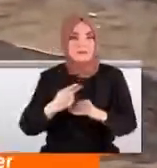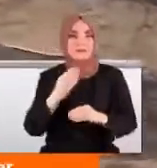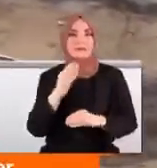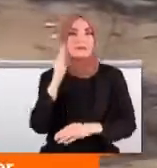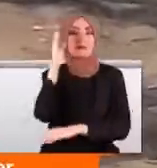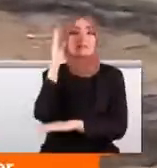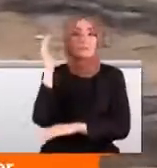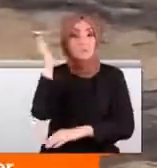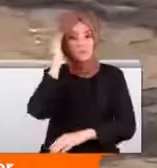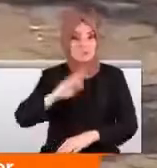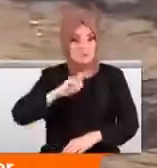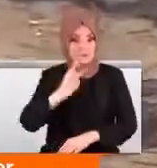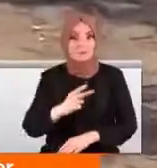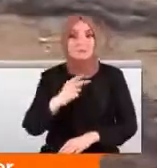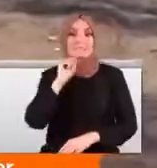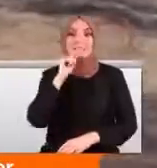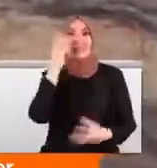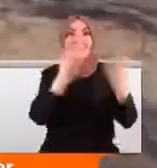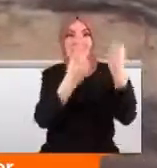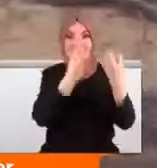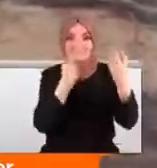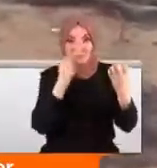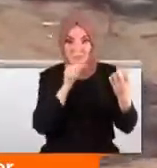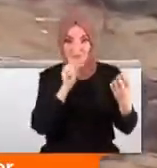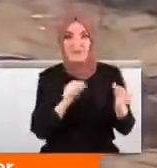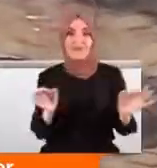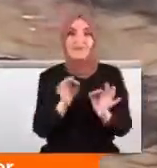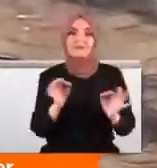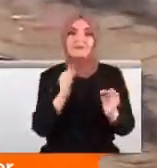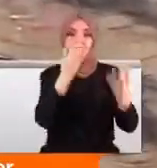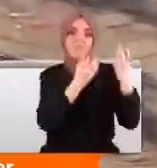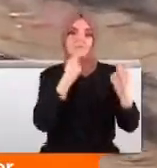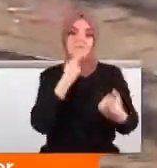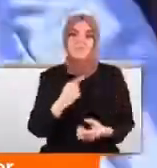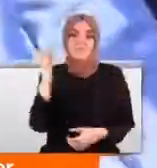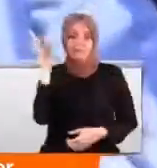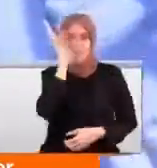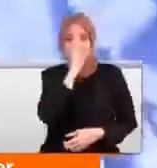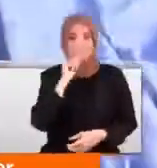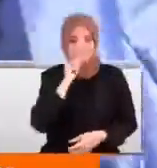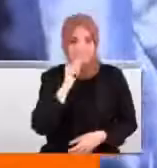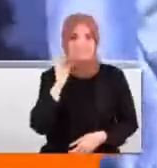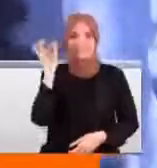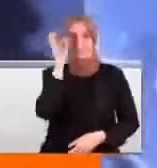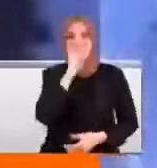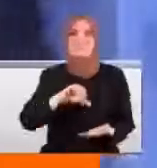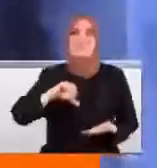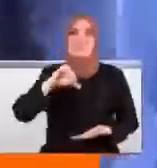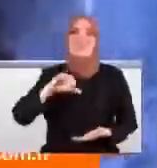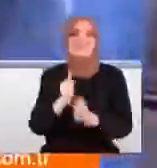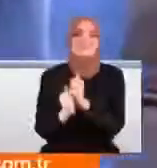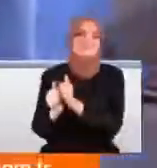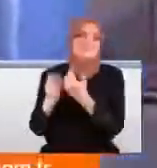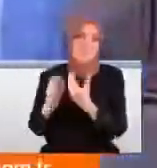edeceğimiz, üreteceğimiz zeytinyağları erken hasat olacak. Ve yemyeşil bir zeytinden yemyeşil bir yağ üretmiş olacağız. Ne borçlu? Derde şifa,